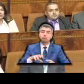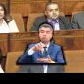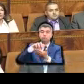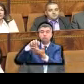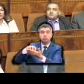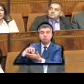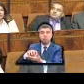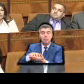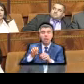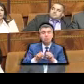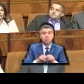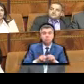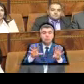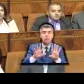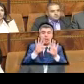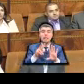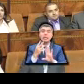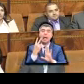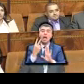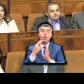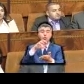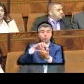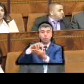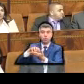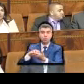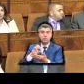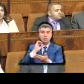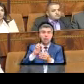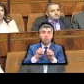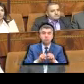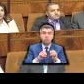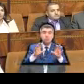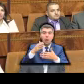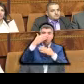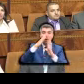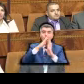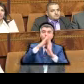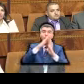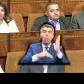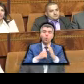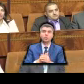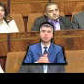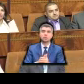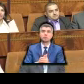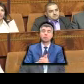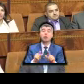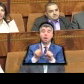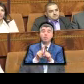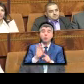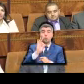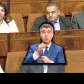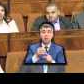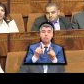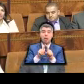ضرورة تسريع ميثاق اللا تمركز، وضرورة اعتماد العدالة